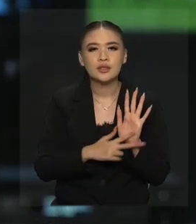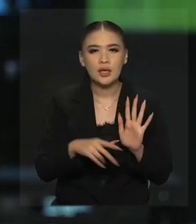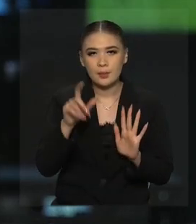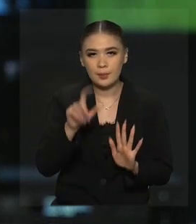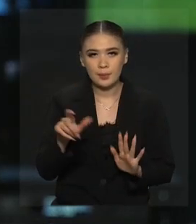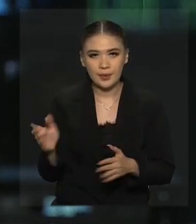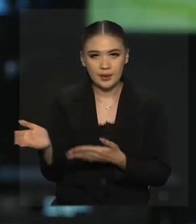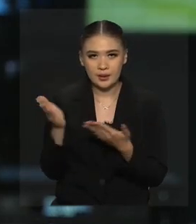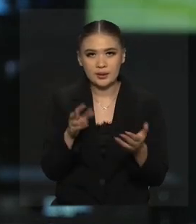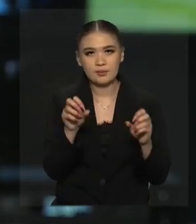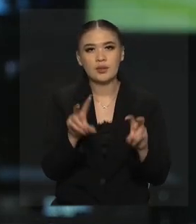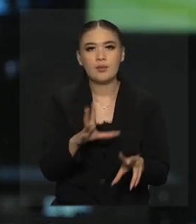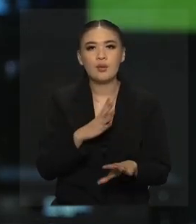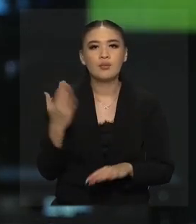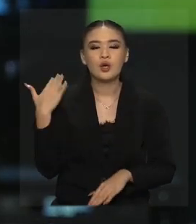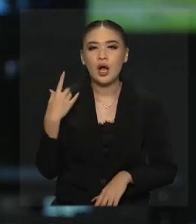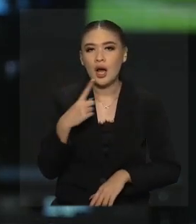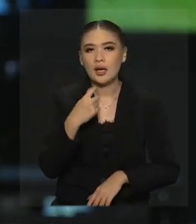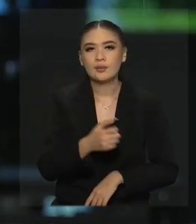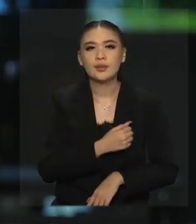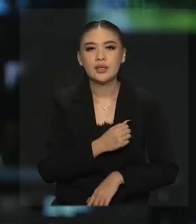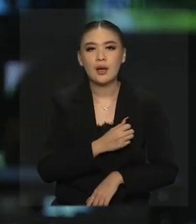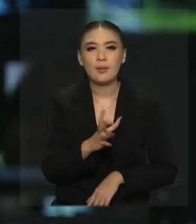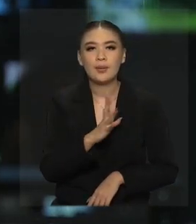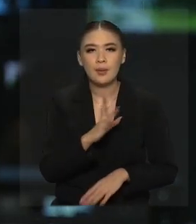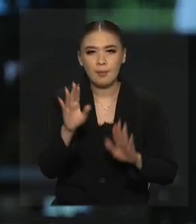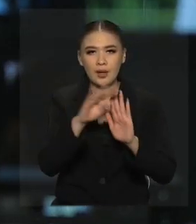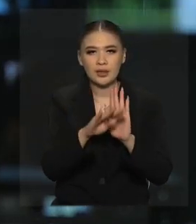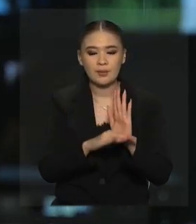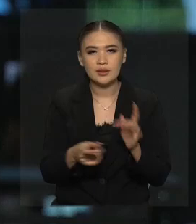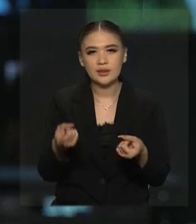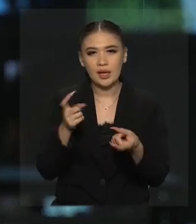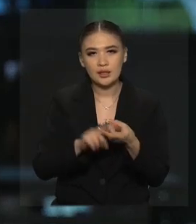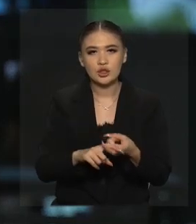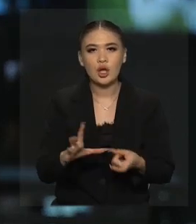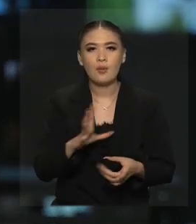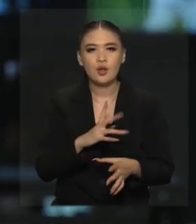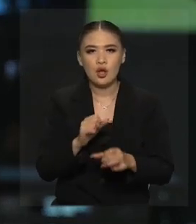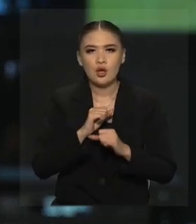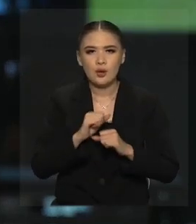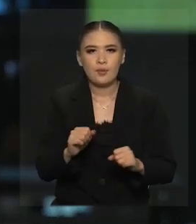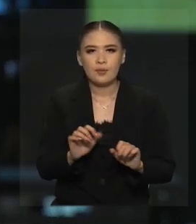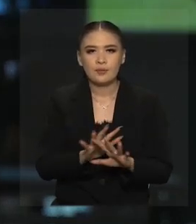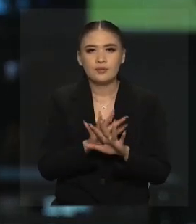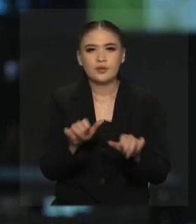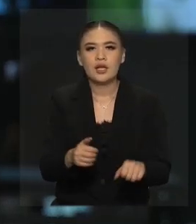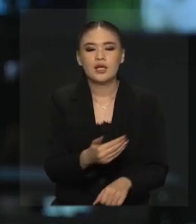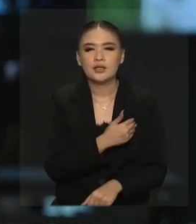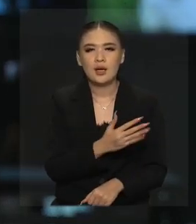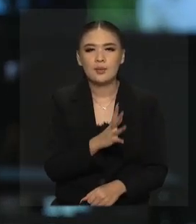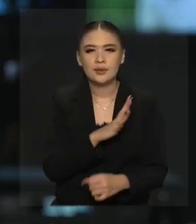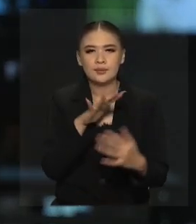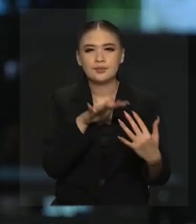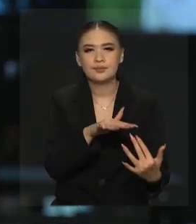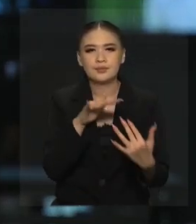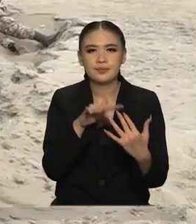шақыртылды. Барлығы бұрын армияда болған. Жаттығу бағдарламасына сәйкес жауынгерлер құрық портын басып алмақшы болған жауға тойтарыс